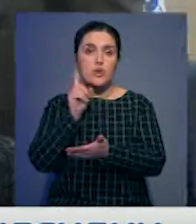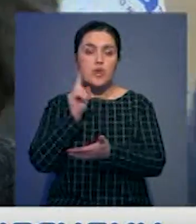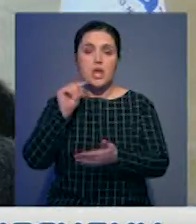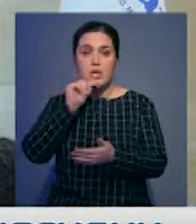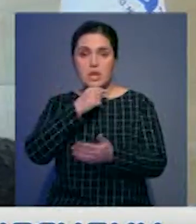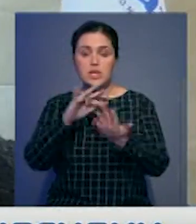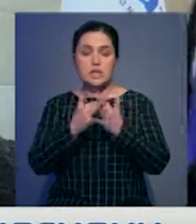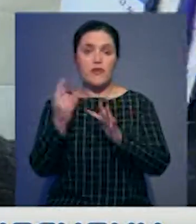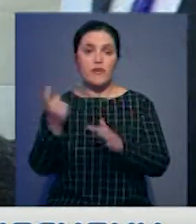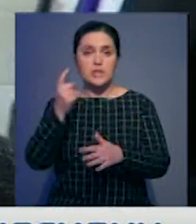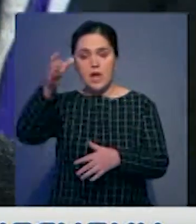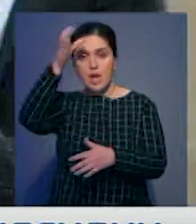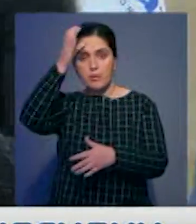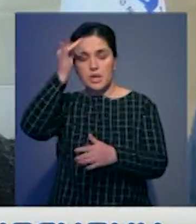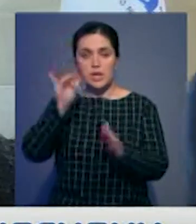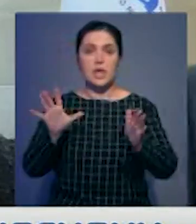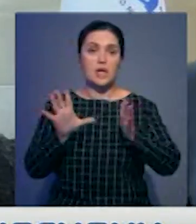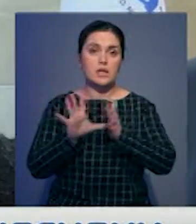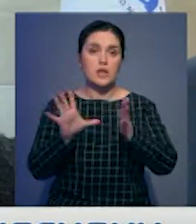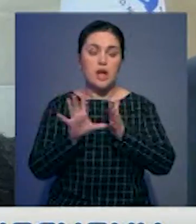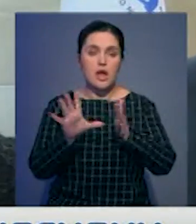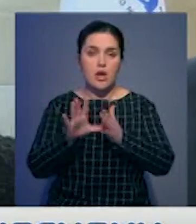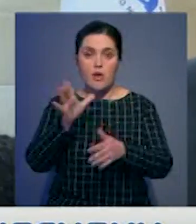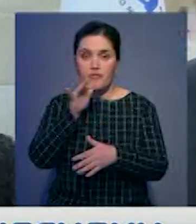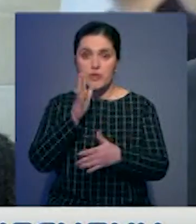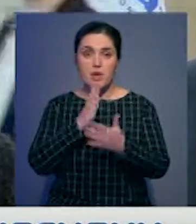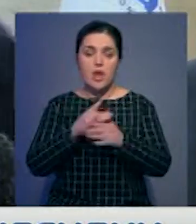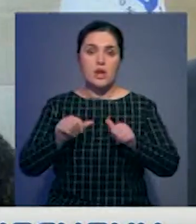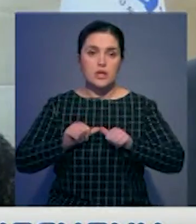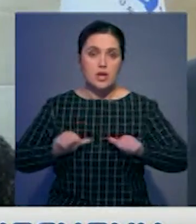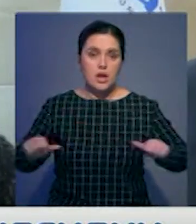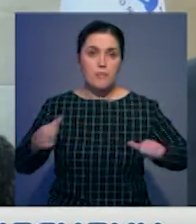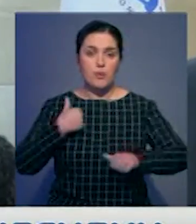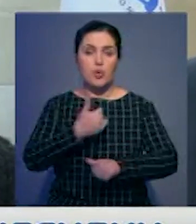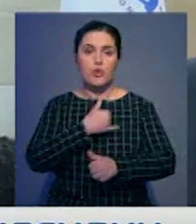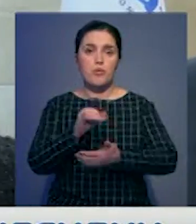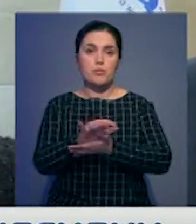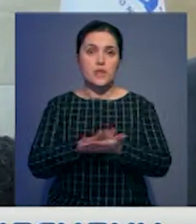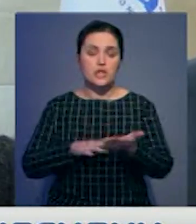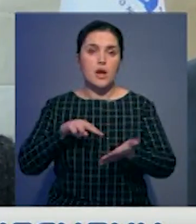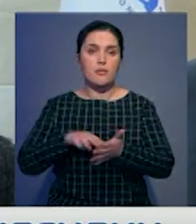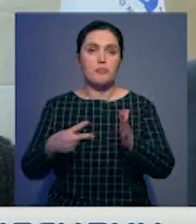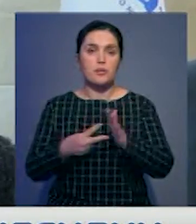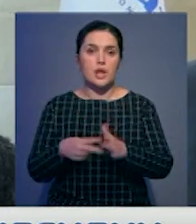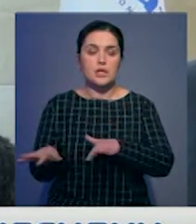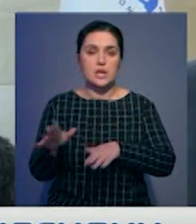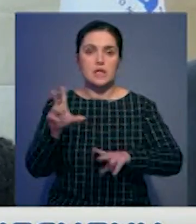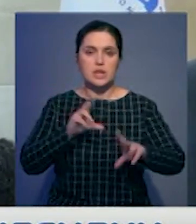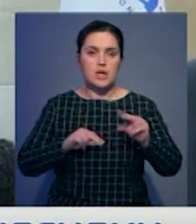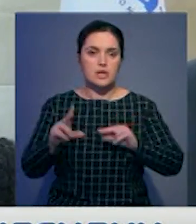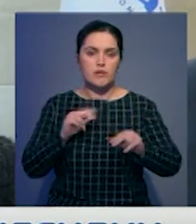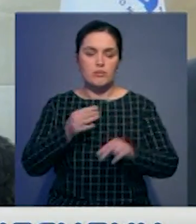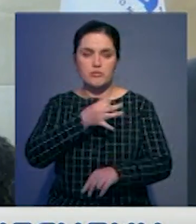сельское хозяйство, образование и энергетика. Во время межправительственных комиссий мы намечаем дальнейший план действий. Надеемся на